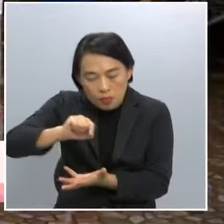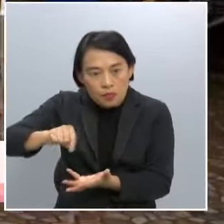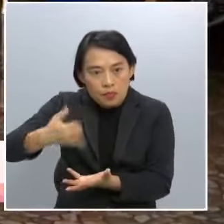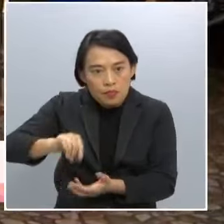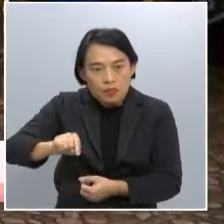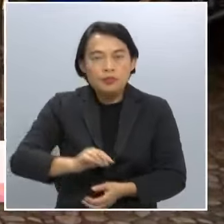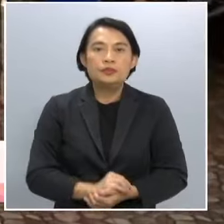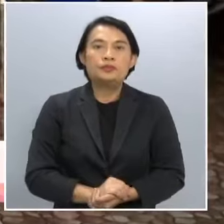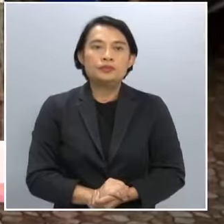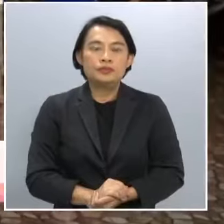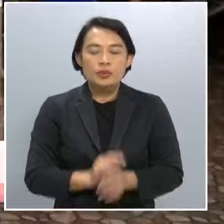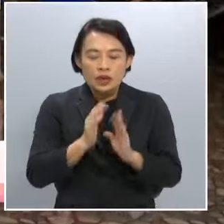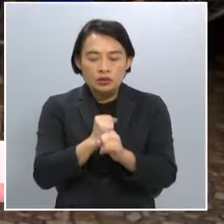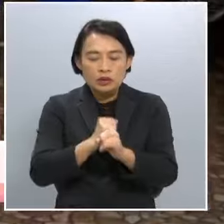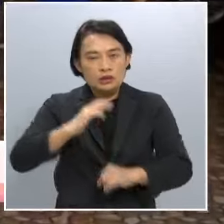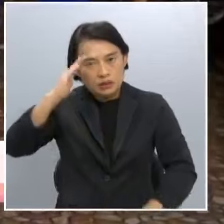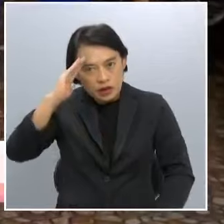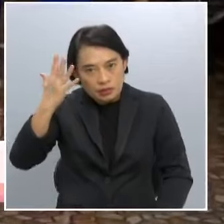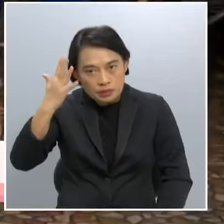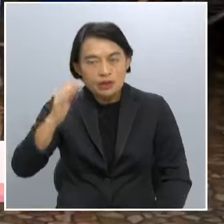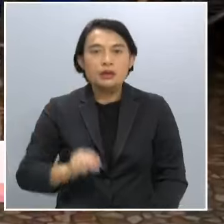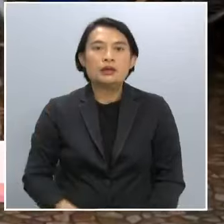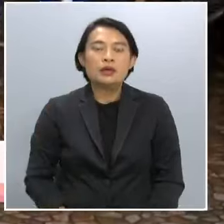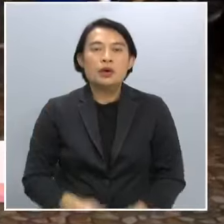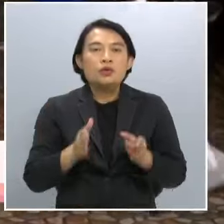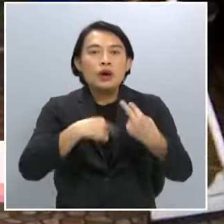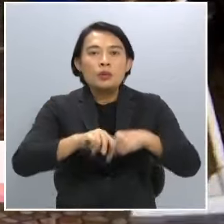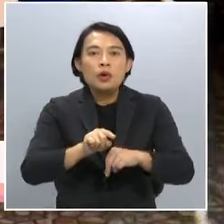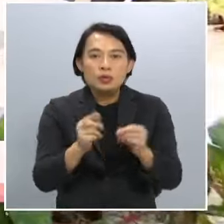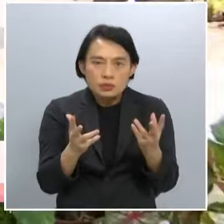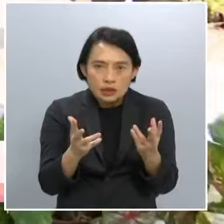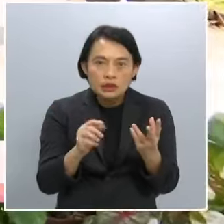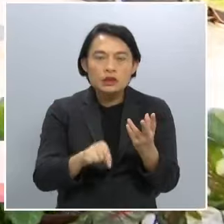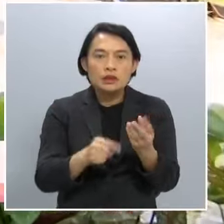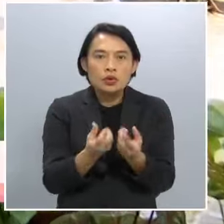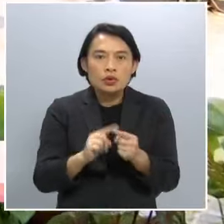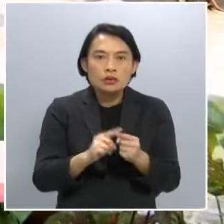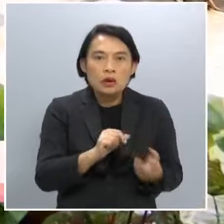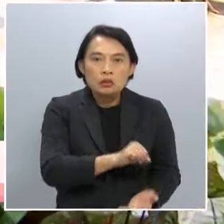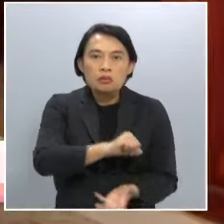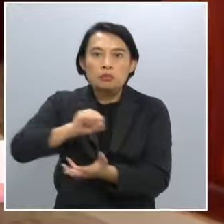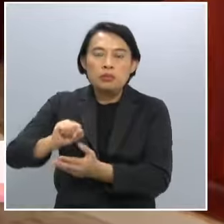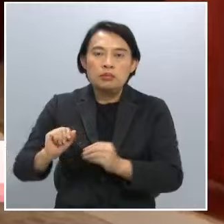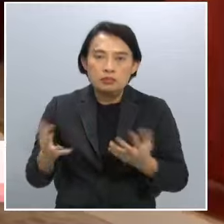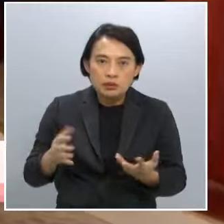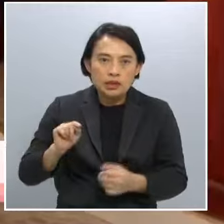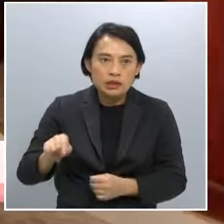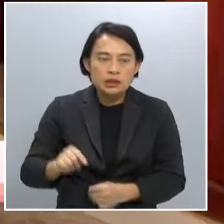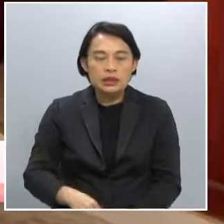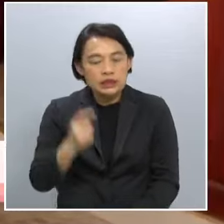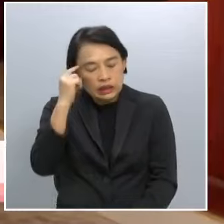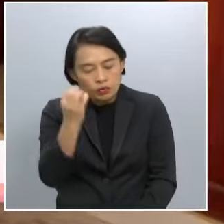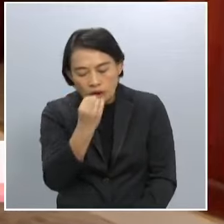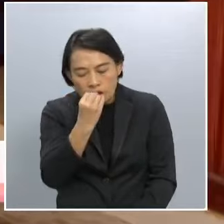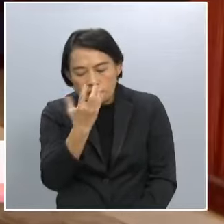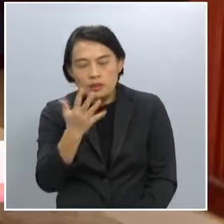ครับถ้าไม่ได้เจ้าหน้าที่ทหารไม่ได้เจ้าหน้าที่ของฝ่ายปกครองท้องถิ่นเองที่ลำเลียงเสบียงอาหารมาให้เนี่ยโอ้โหก็อาจจะอดกินนะครับเพราะว่